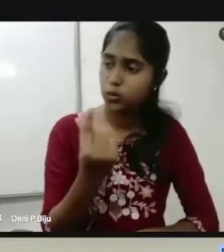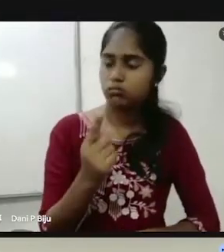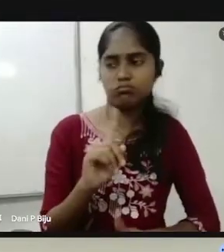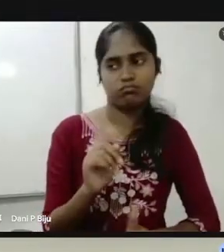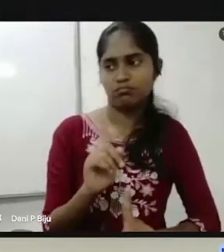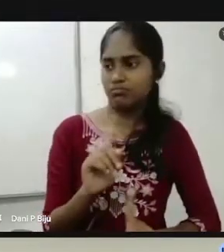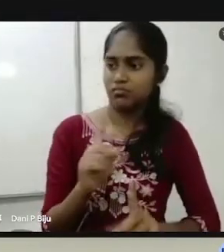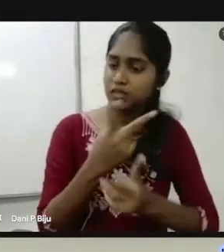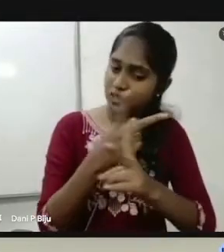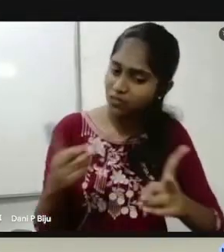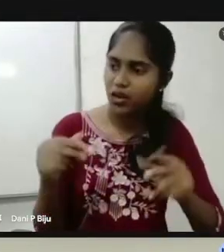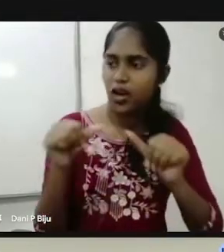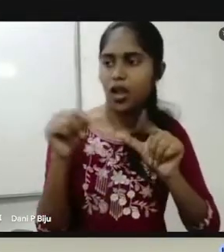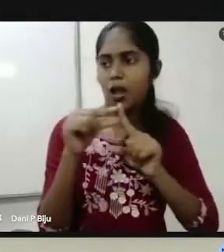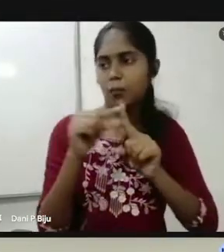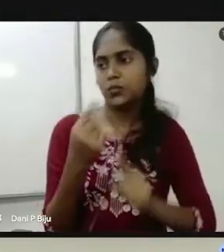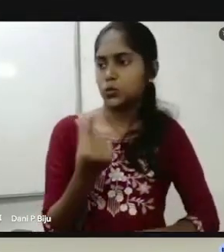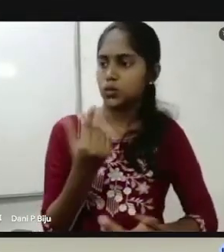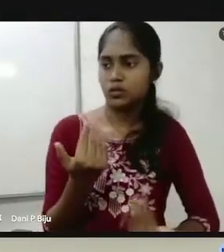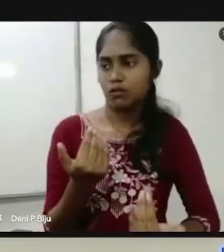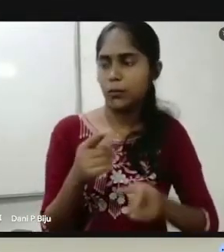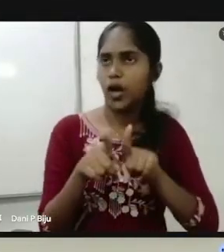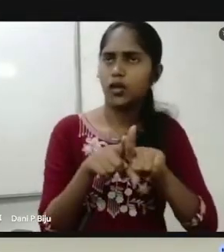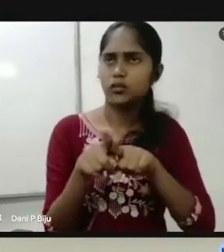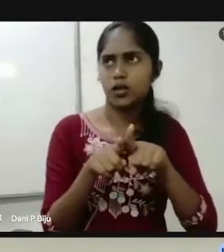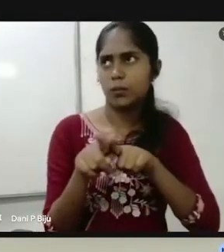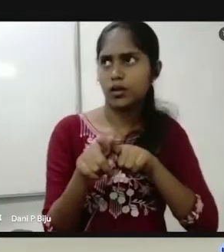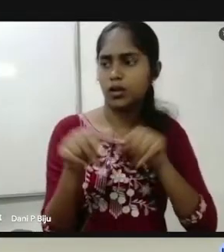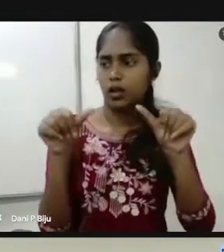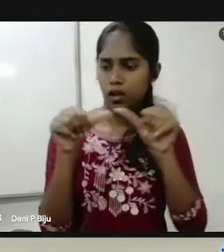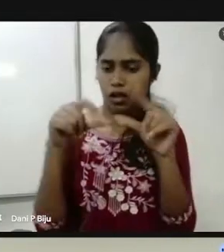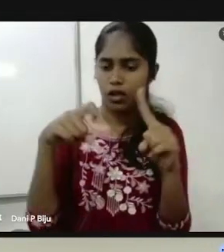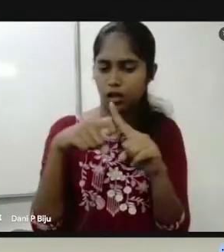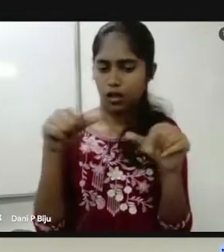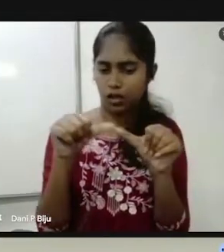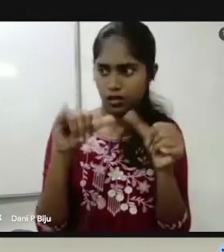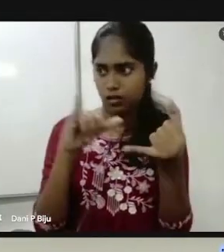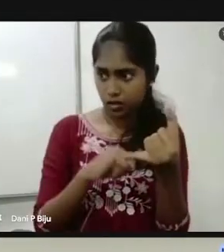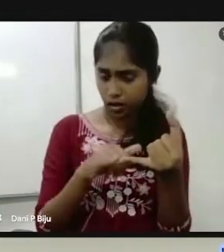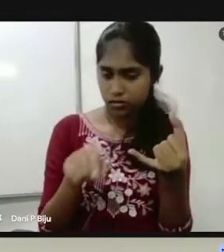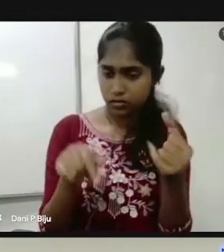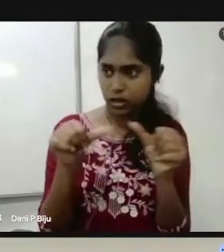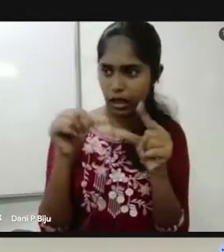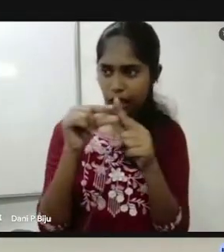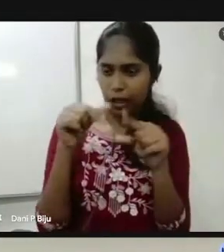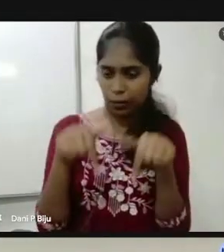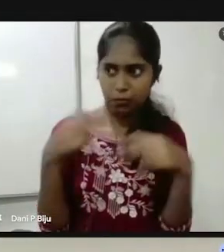പല ആപ്ലിക്കേഷൻസും ഉണ്ട്. ഒരു എക്സാമ്പിൾ പറയാനാണെങ്കിൽ നമുക്ക് ആവാസ് എന്ന് പറയുന്ന ഒരു ആപ്ലിക്കേഷൻ ആണ് ഏറ്റവും എനിക്കൊന്ന് ഫേമസ്